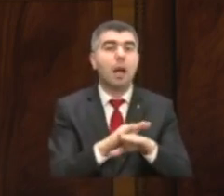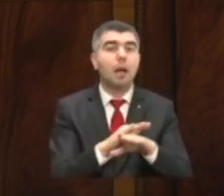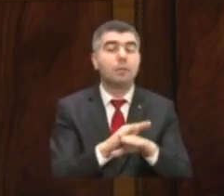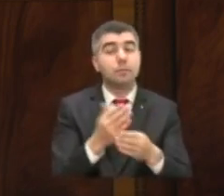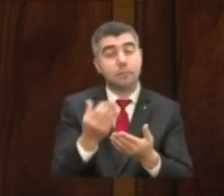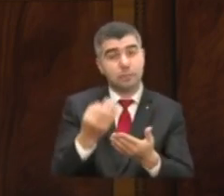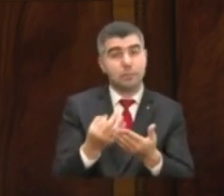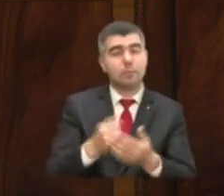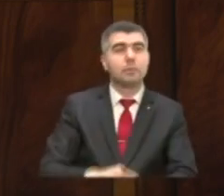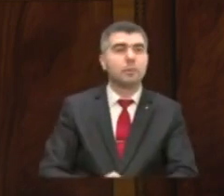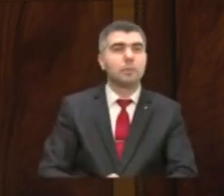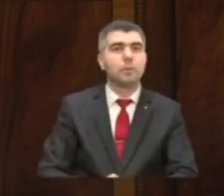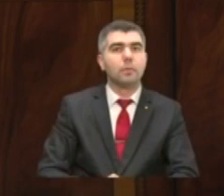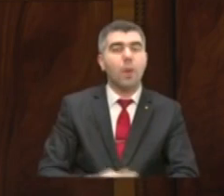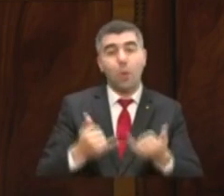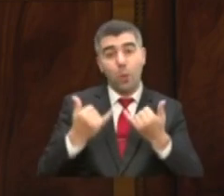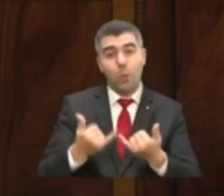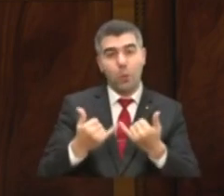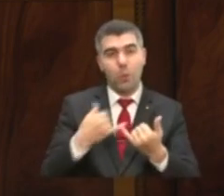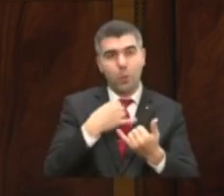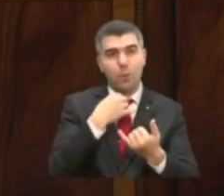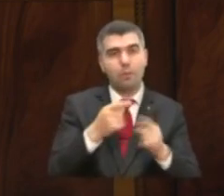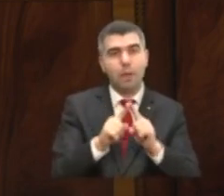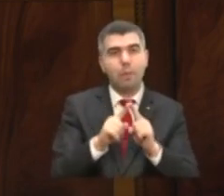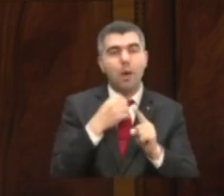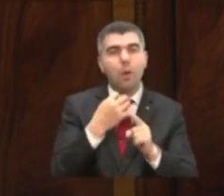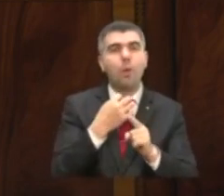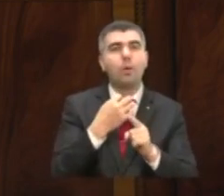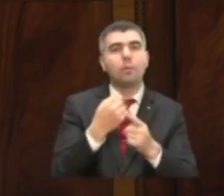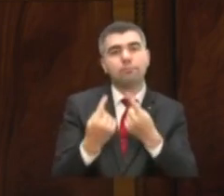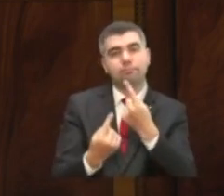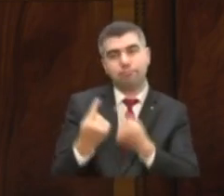لأنه اليوم المناخ السياسي والديمقراطي هو مدخل من